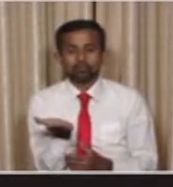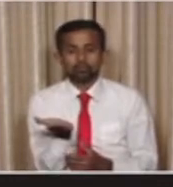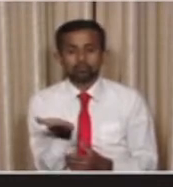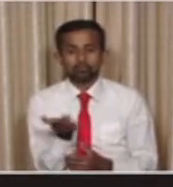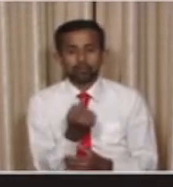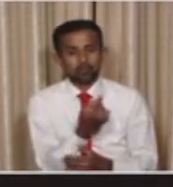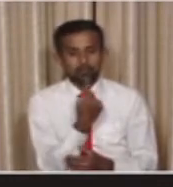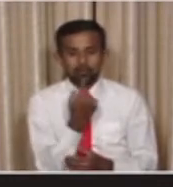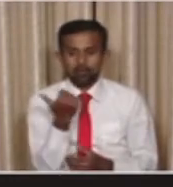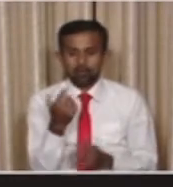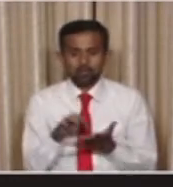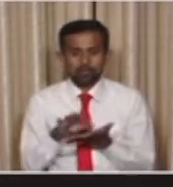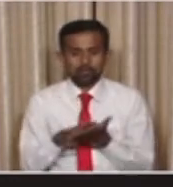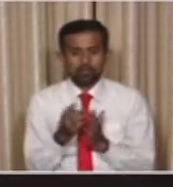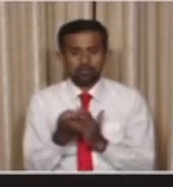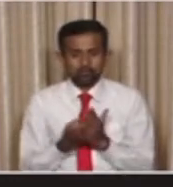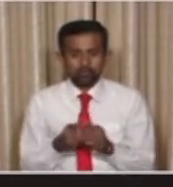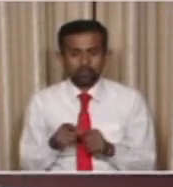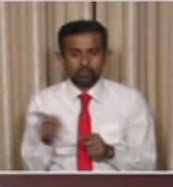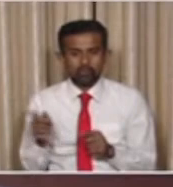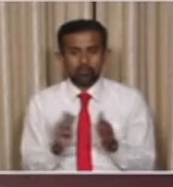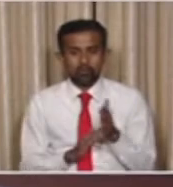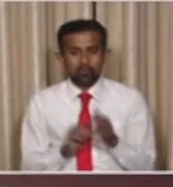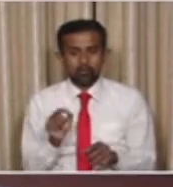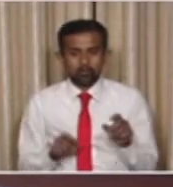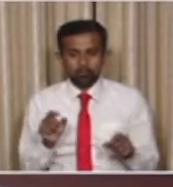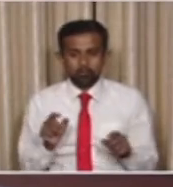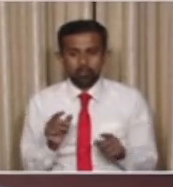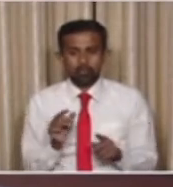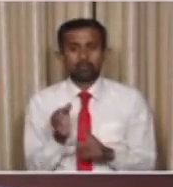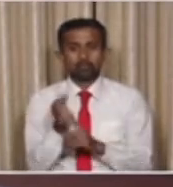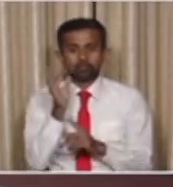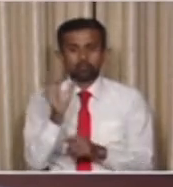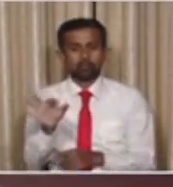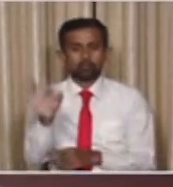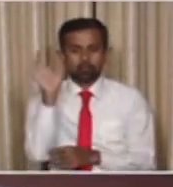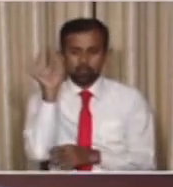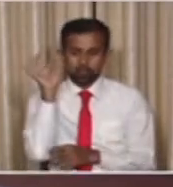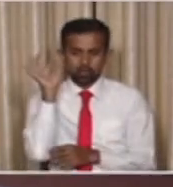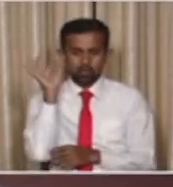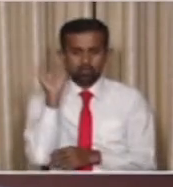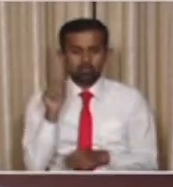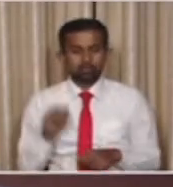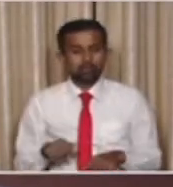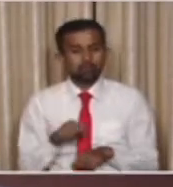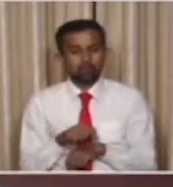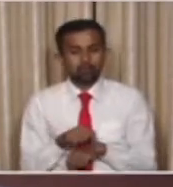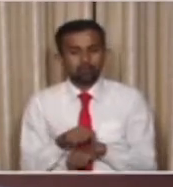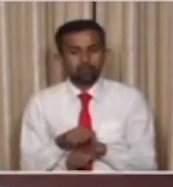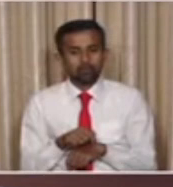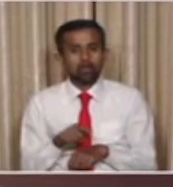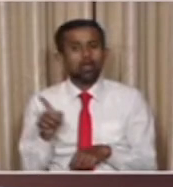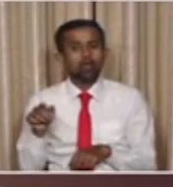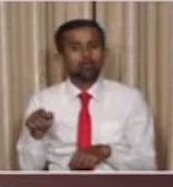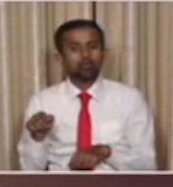තුමා කියන කාර්ය ස්ථාවර නියෝග අනුව ඒ සභාවේ සභිකයන් විසින් තමයි සභාපතිවරයා පත් කරගත යුත්තේ. හැබැයි දැන් ගරු කතා, එතකොට ඒක කරන්න